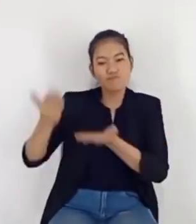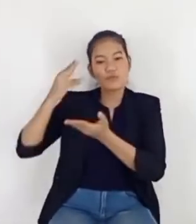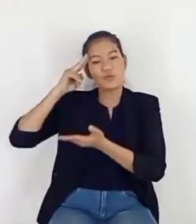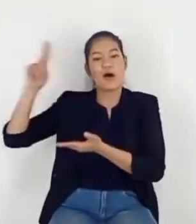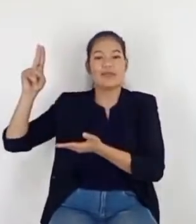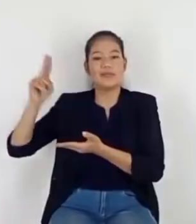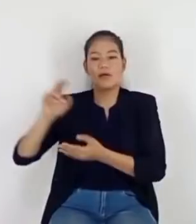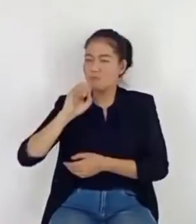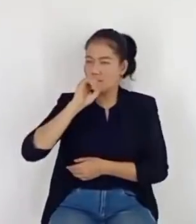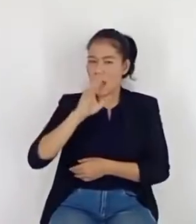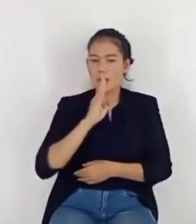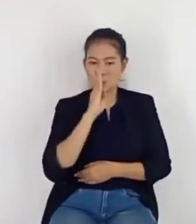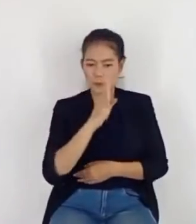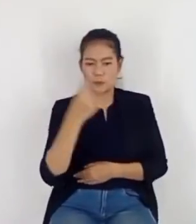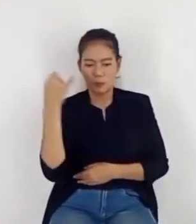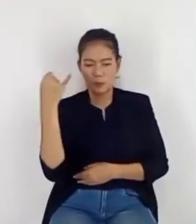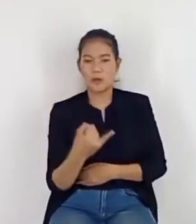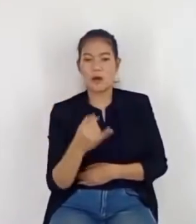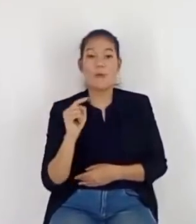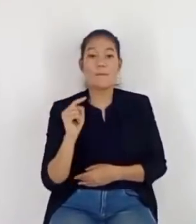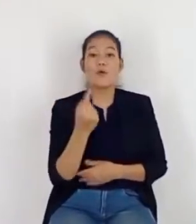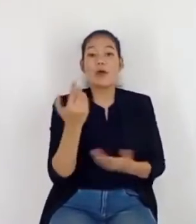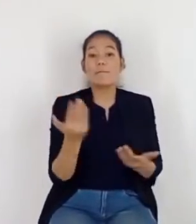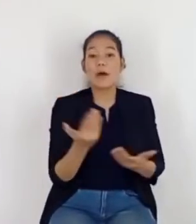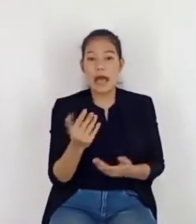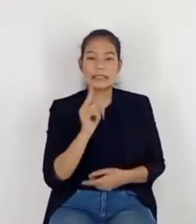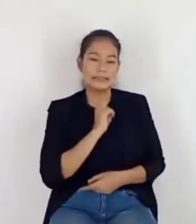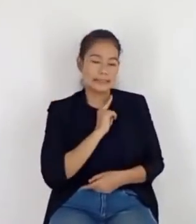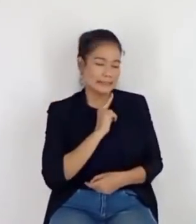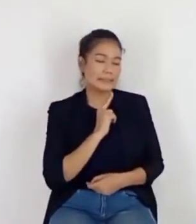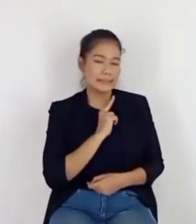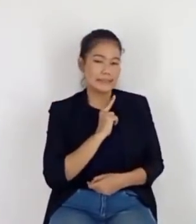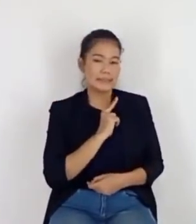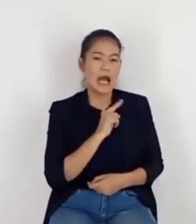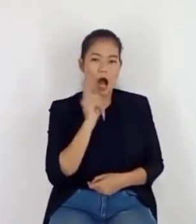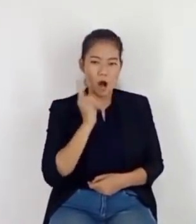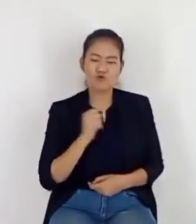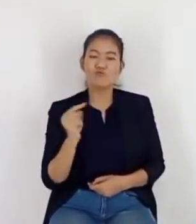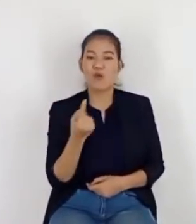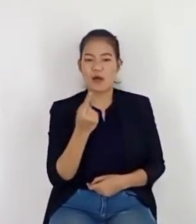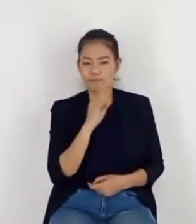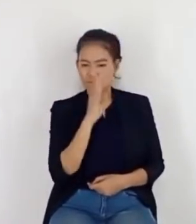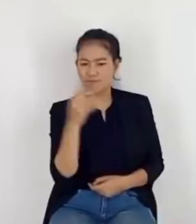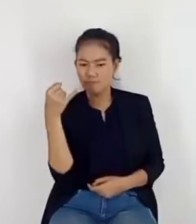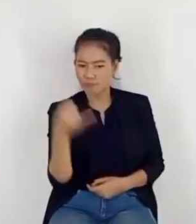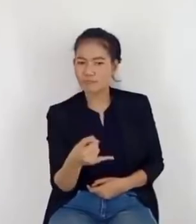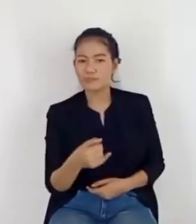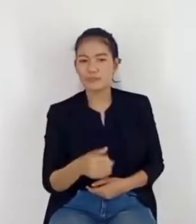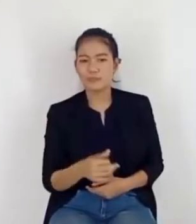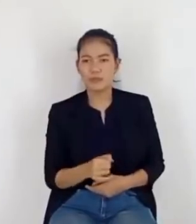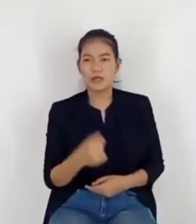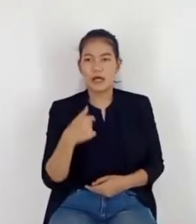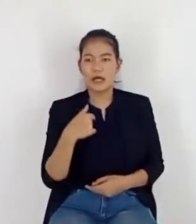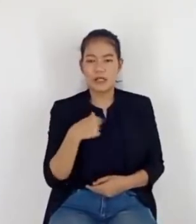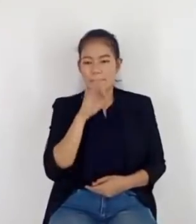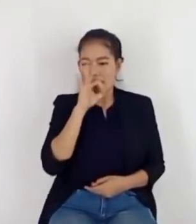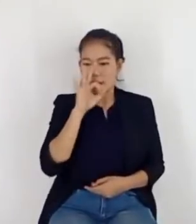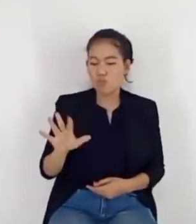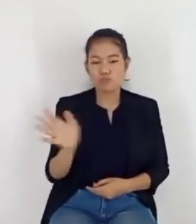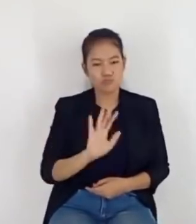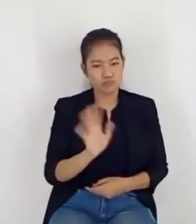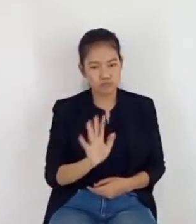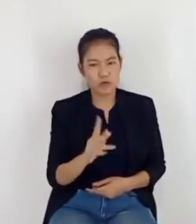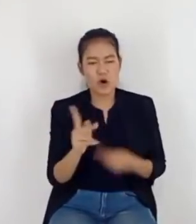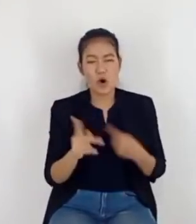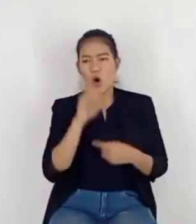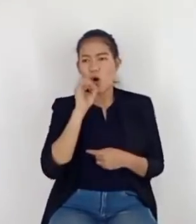itu, pengakuan dosa itu dimulai pada diri sendiri. Jangan pernah menutupi. Kalau kita takut,